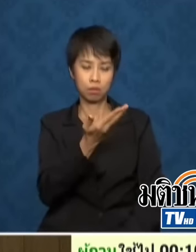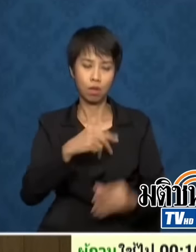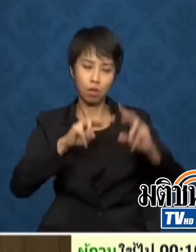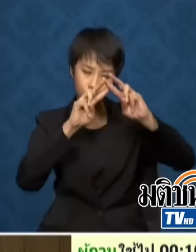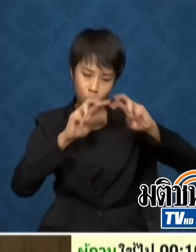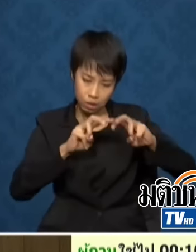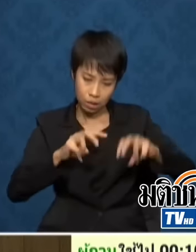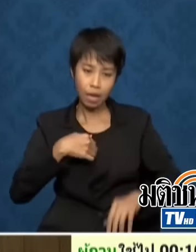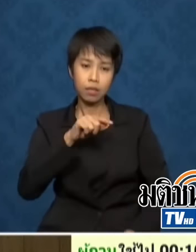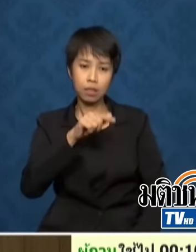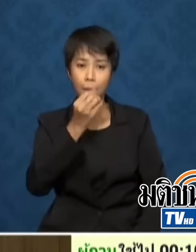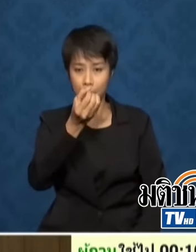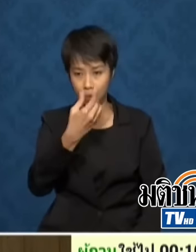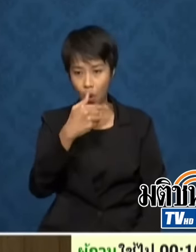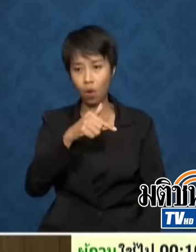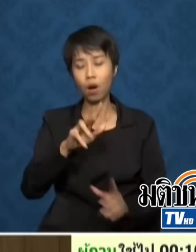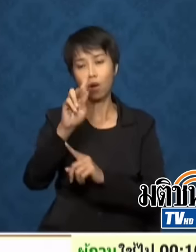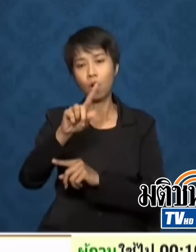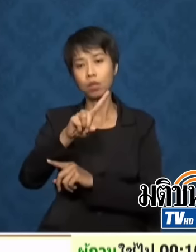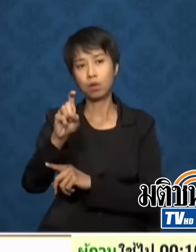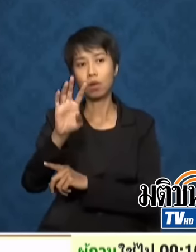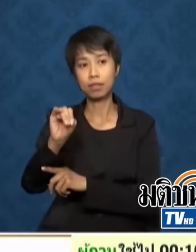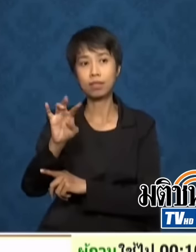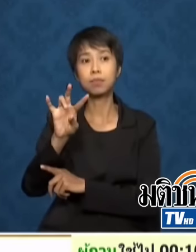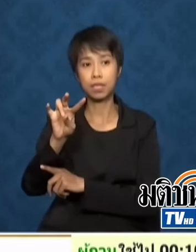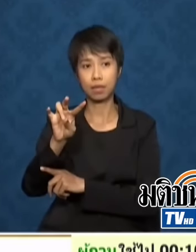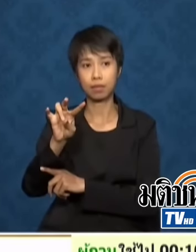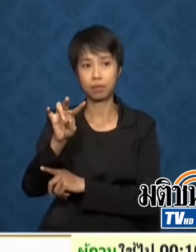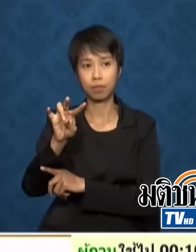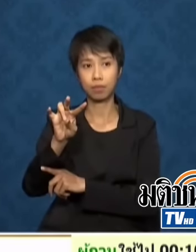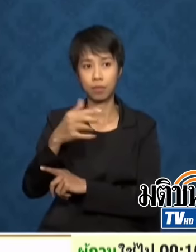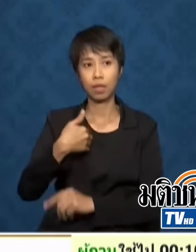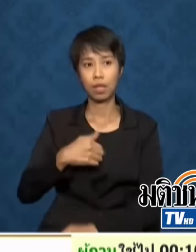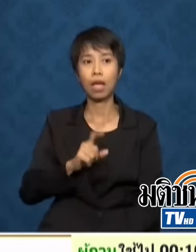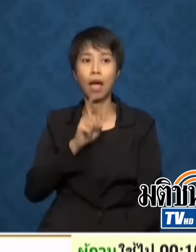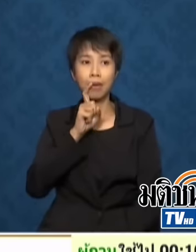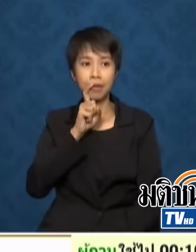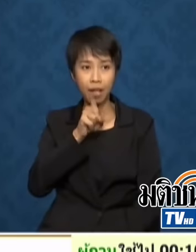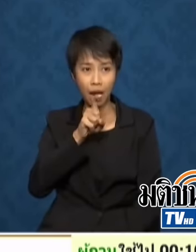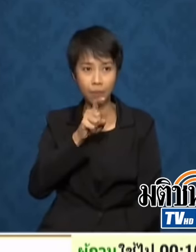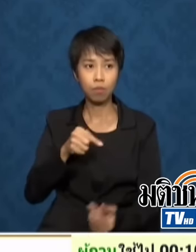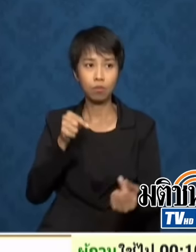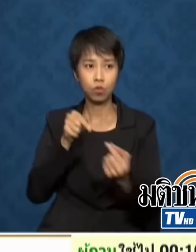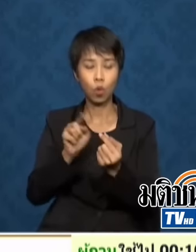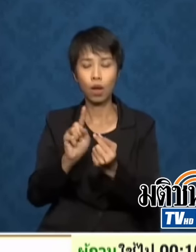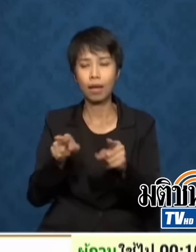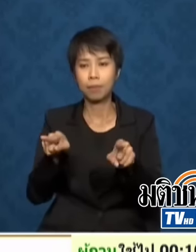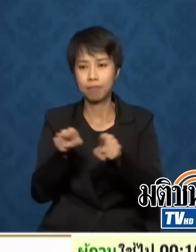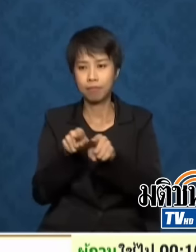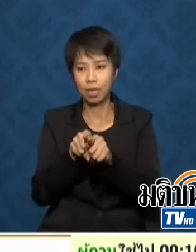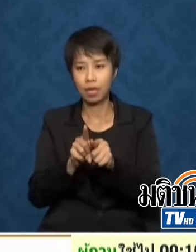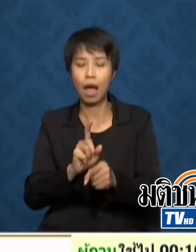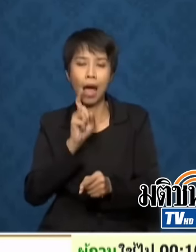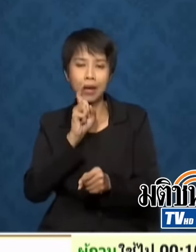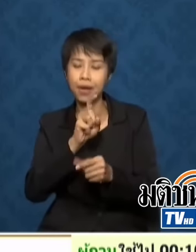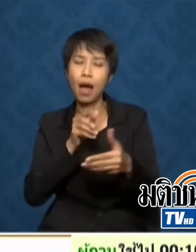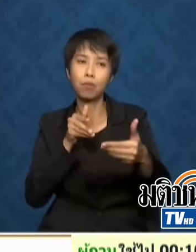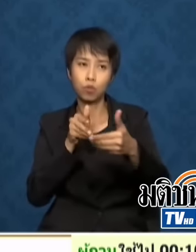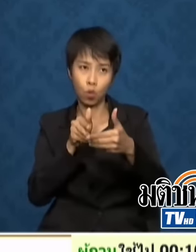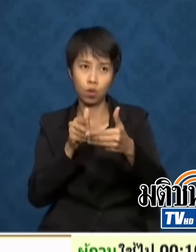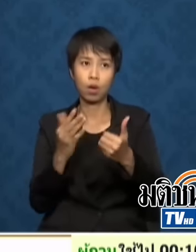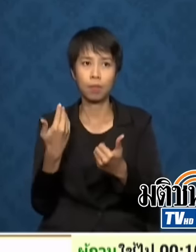ท่านวินิจฉัยตามข้อบังคับข้อที่147กระทู้ถามต้องไม่มีลักษณะอย่างหนึ่งอย่างใดซึ่งมีข้อทั้งหม